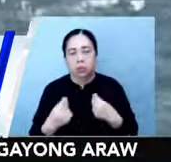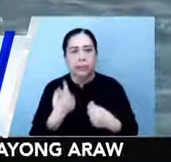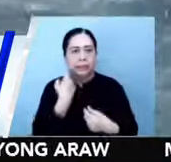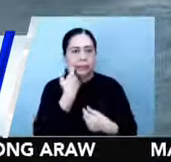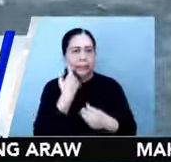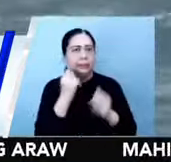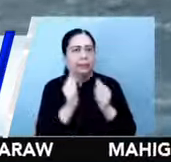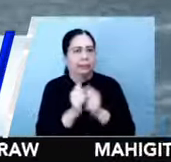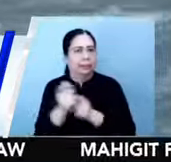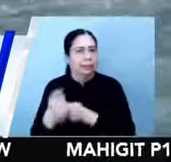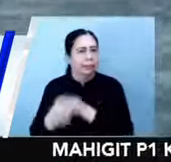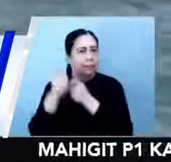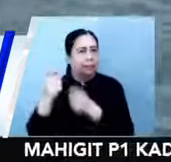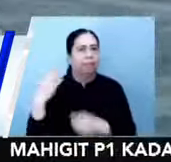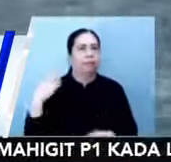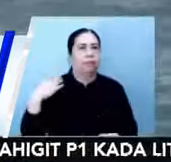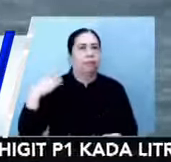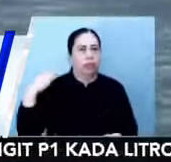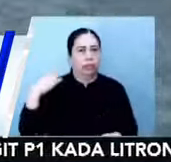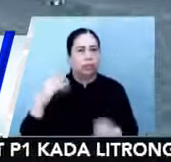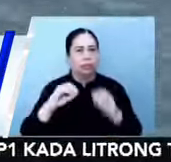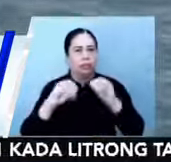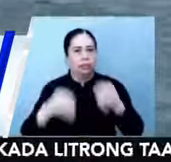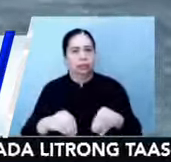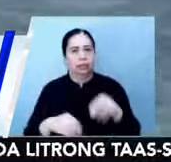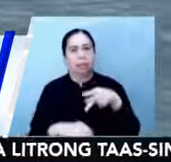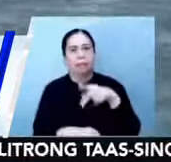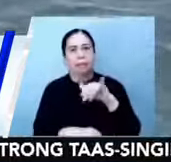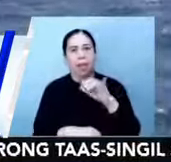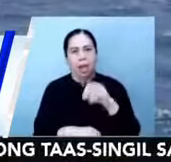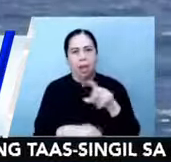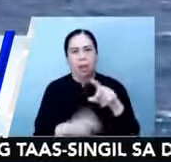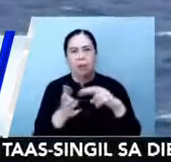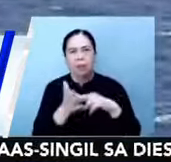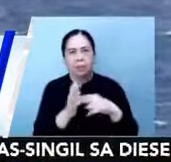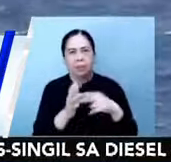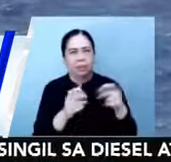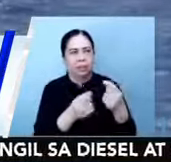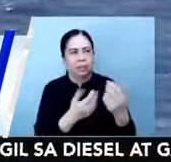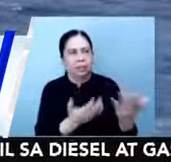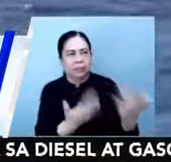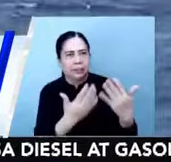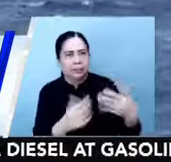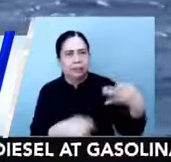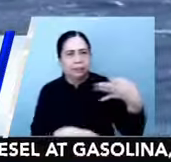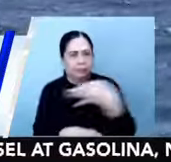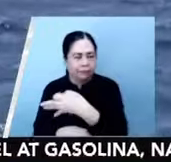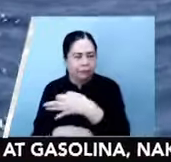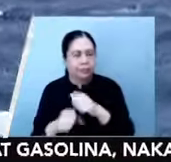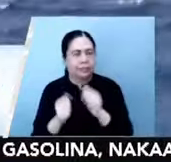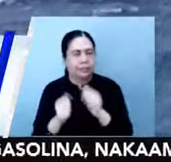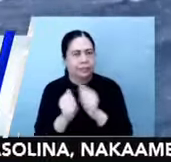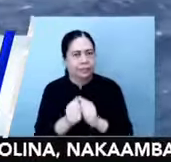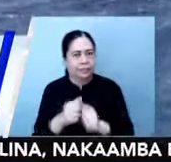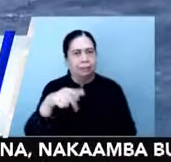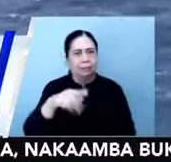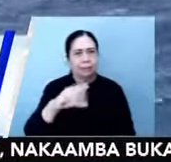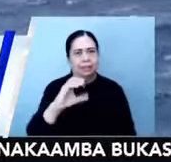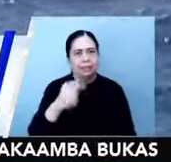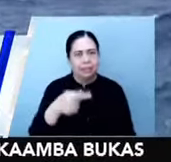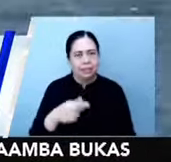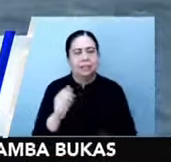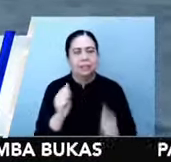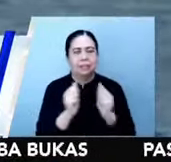mangingisdang voluntaryong naglagay ng payaw sa Recto Bank sa West Philippine Sea, kasama ang Philippine Coast Guard at Bureau of Fisheries and Aquatic